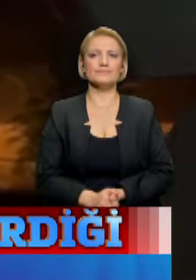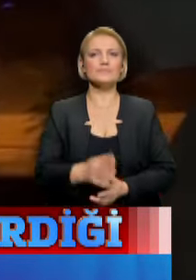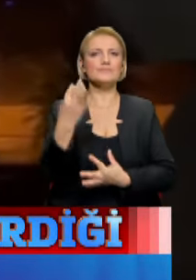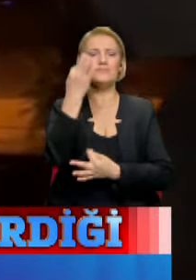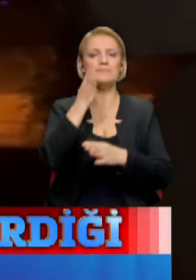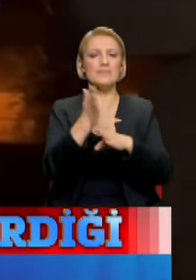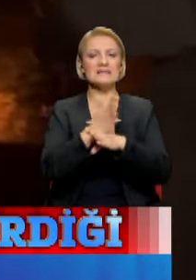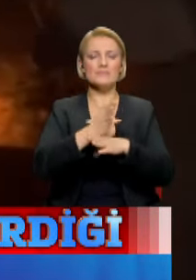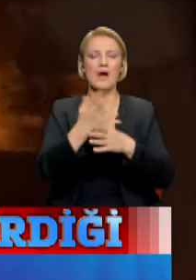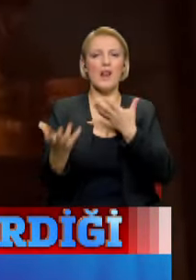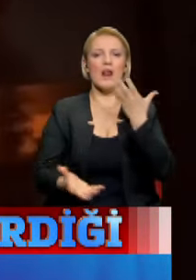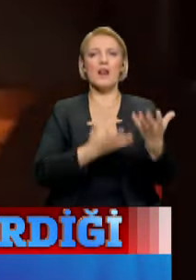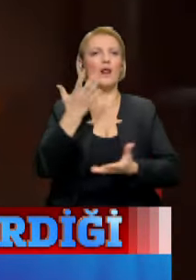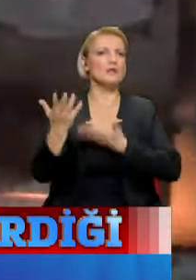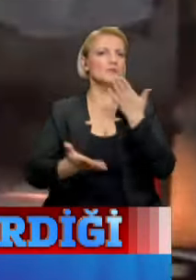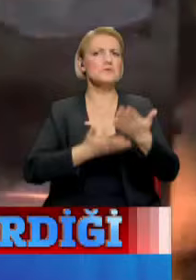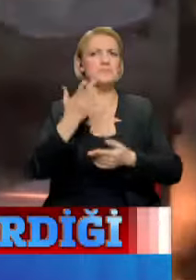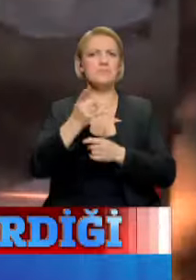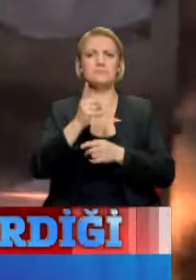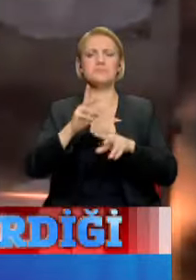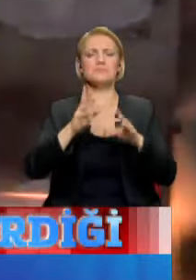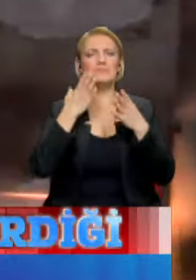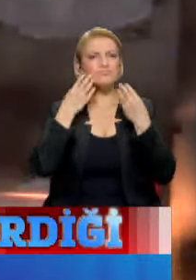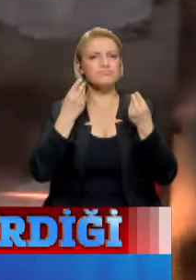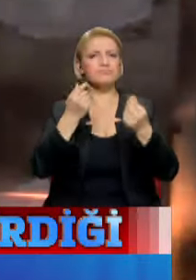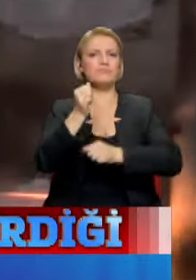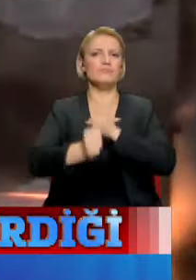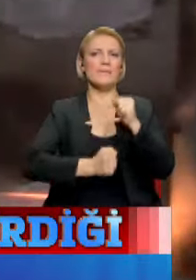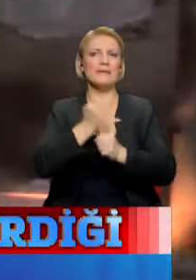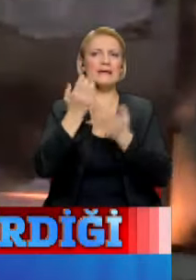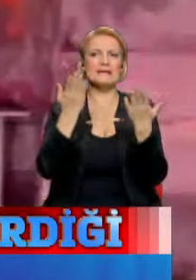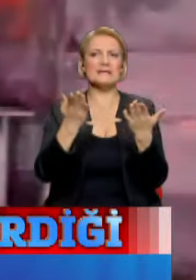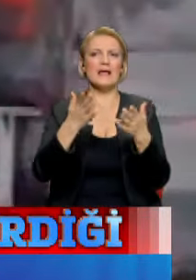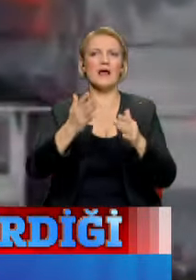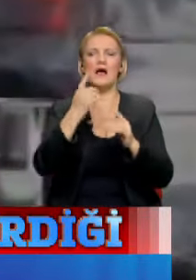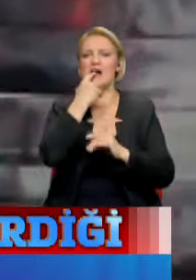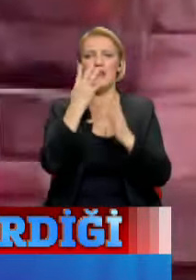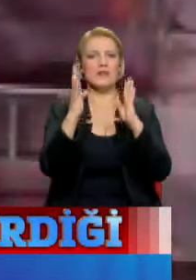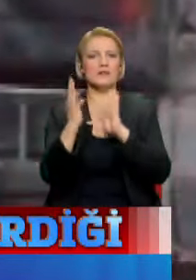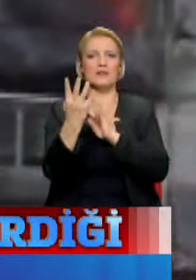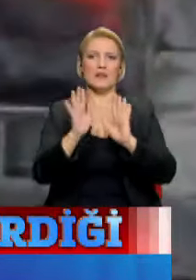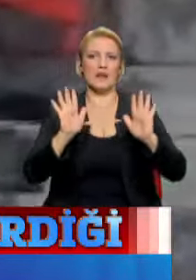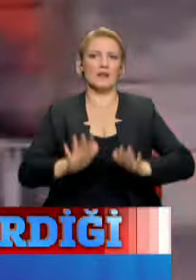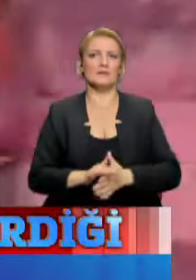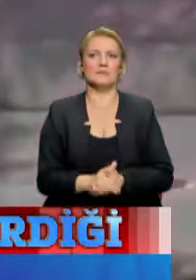Kozmetik fabrikası alevlere teslim oldu. Hurdalığa dönen fabrikadan geriye iskeleti kaldı.